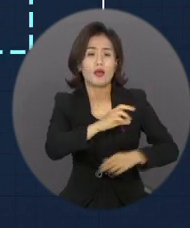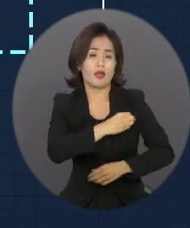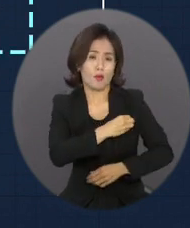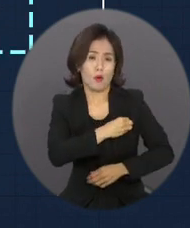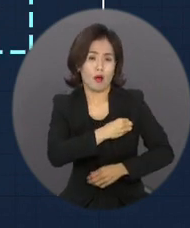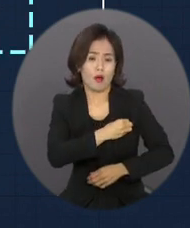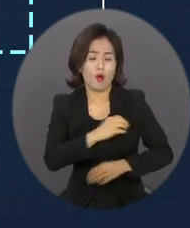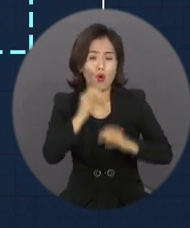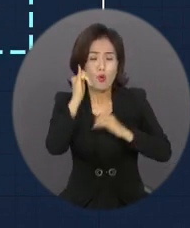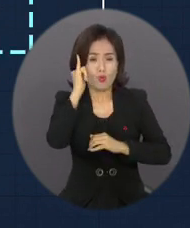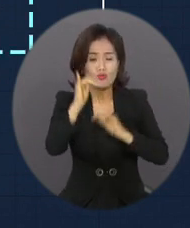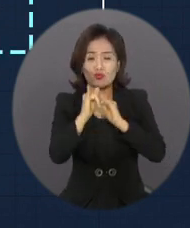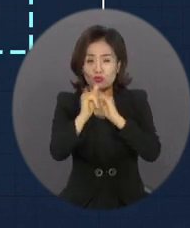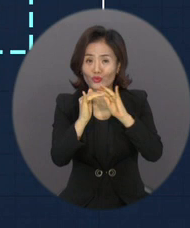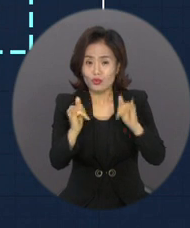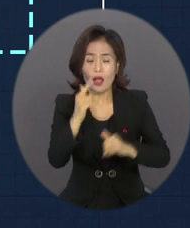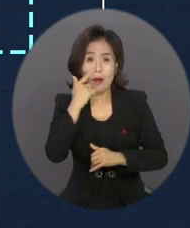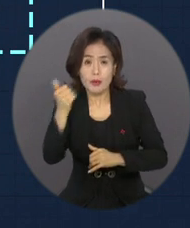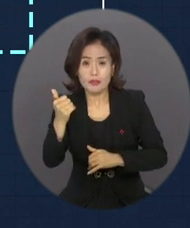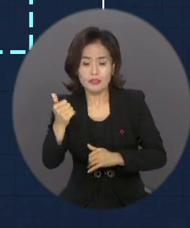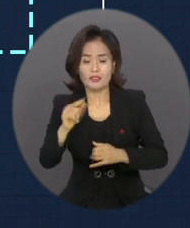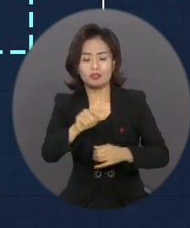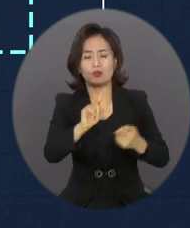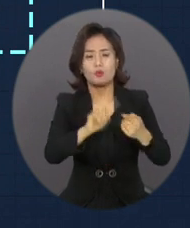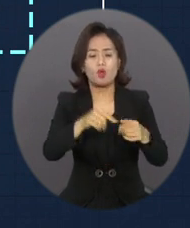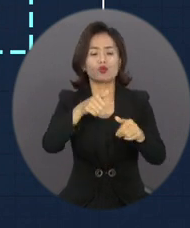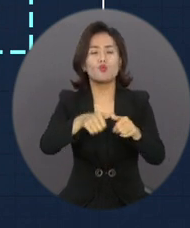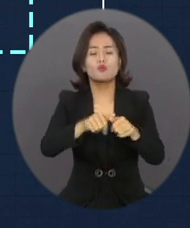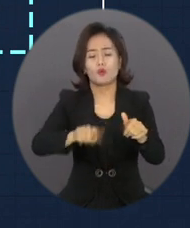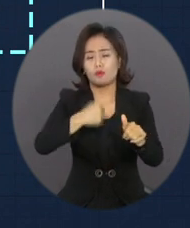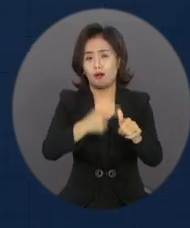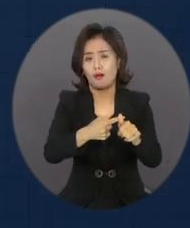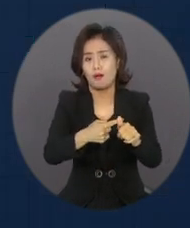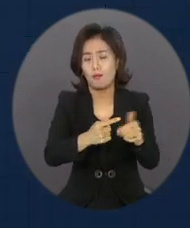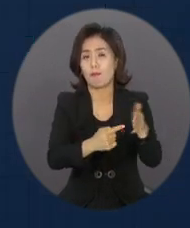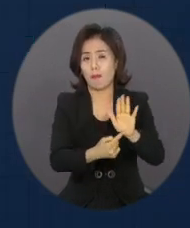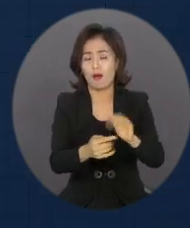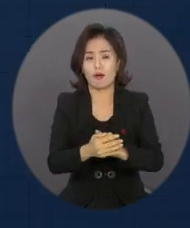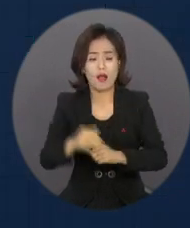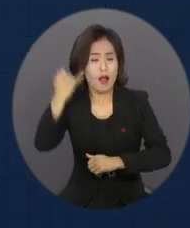우승자의 아버지는 대회 진행 과정에서 멘토로 참여한 사실이 드러났기 때문입니다